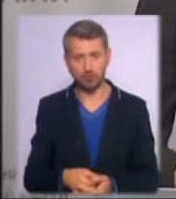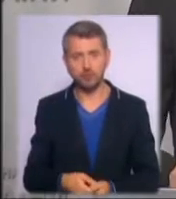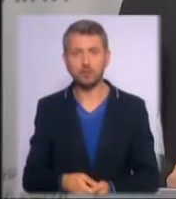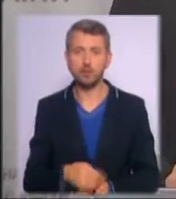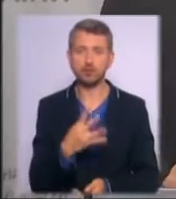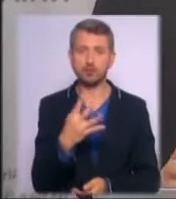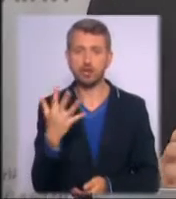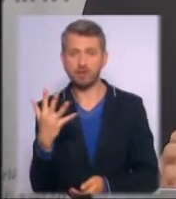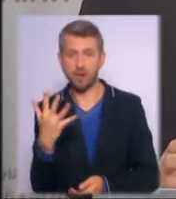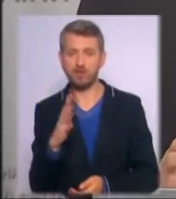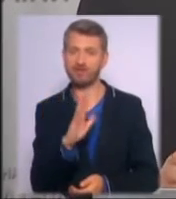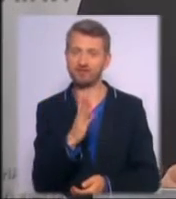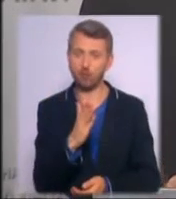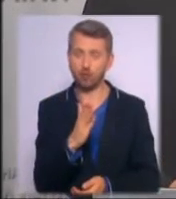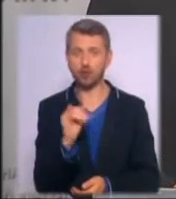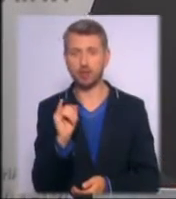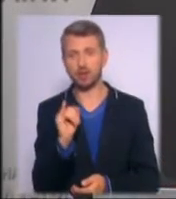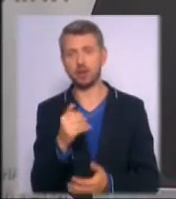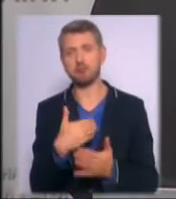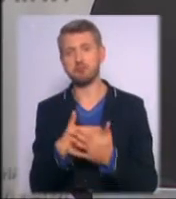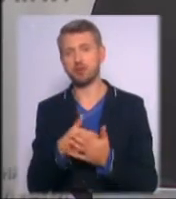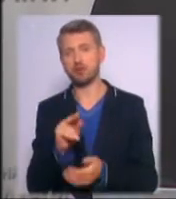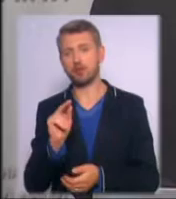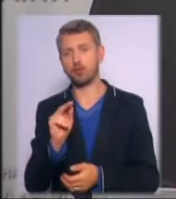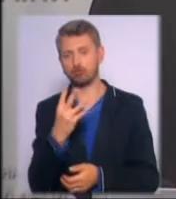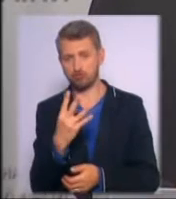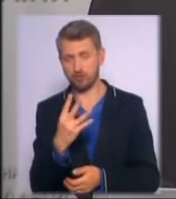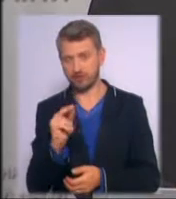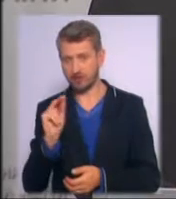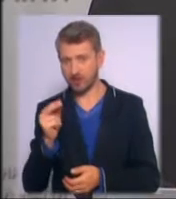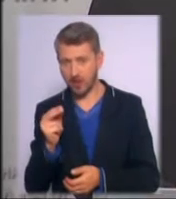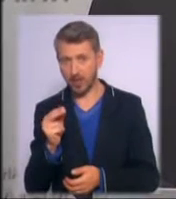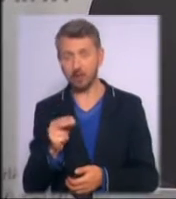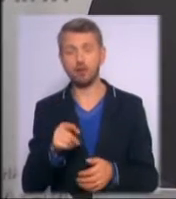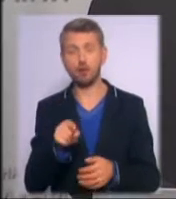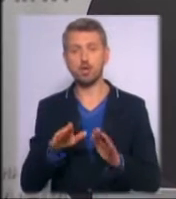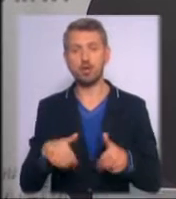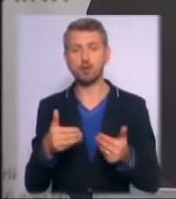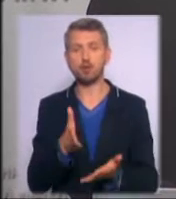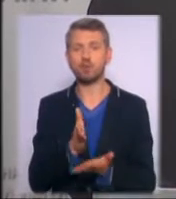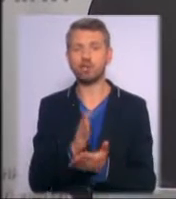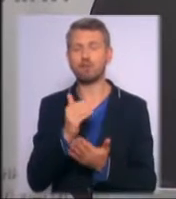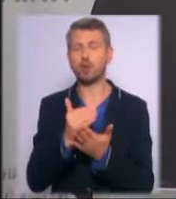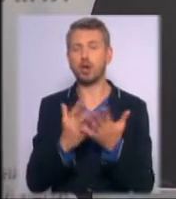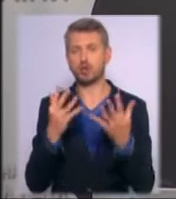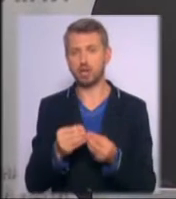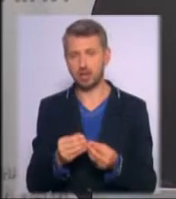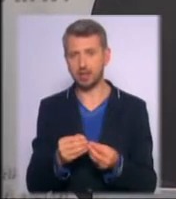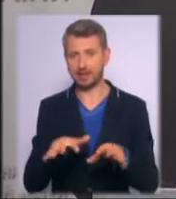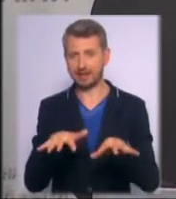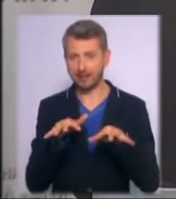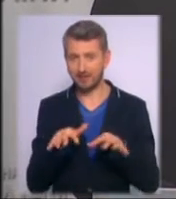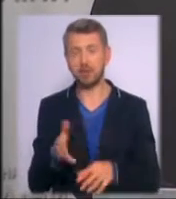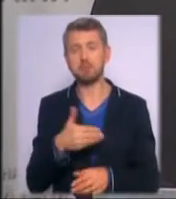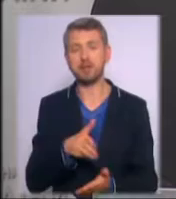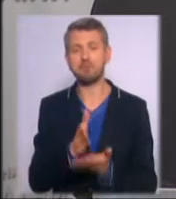4-5 вівторок і близько 4 в четвер. Вони вже запропоновані є в порядок денної сесії. І ми